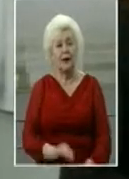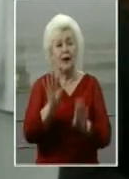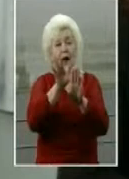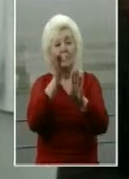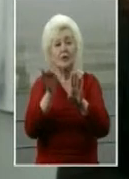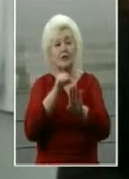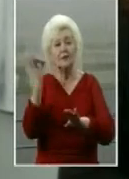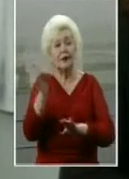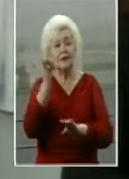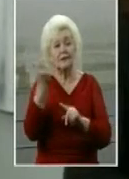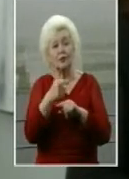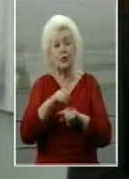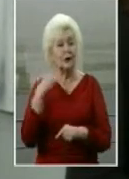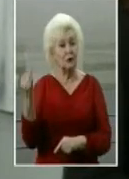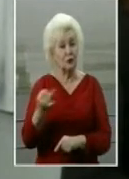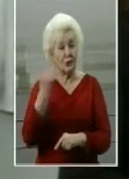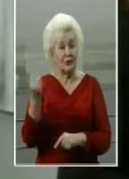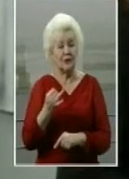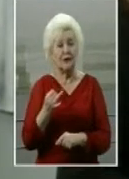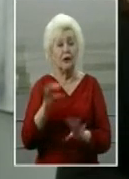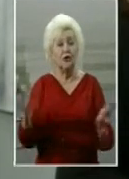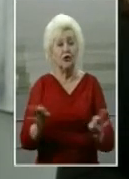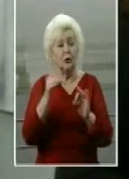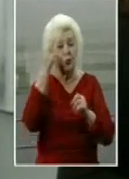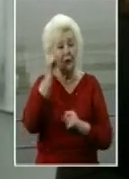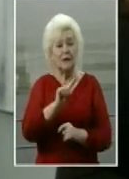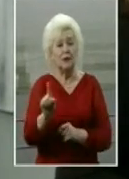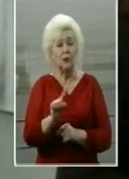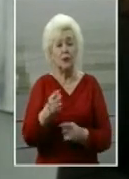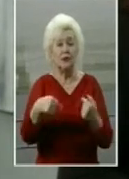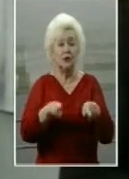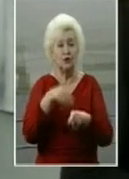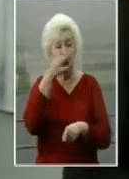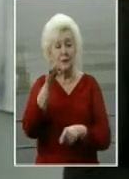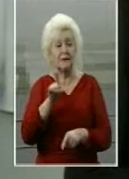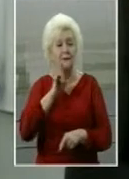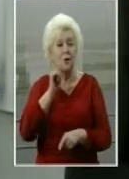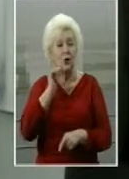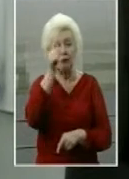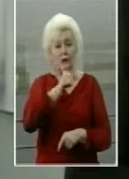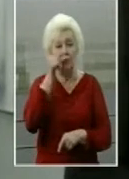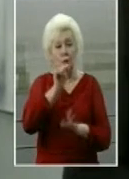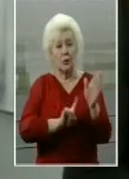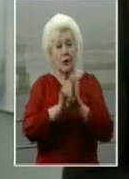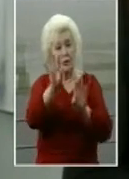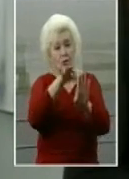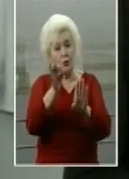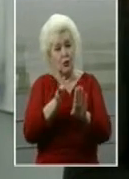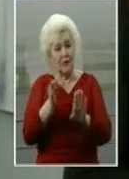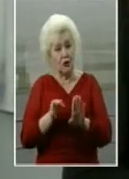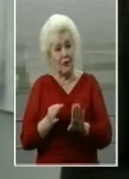Вишивальна історія дуже цікава. Ви знаєте, ніколи не думала, що, так сказати, не в молоді роки почну вишивати.